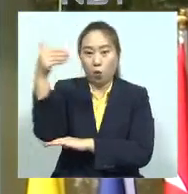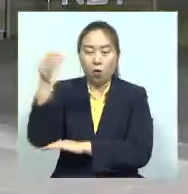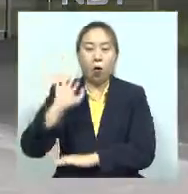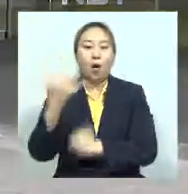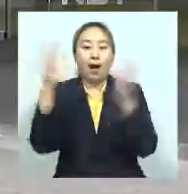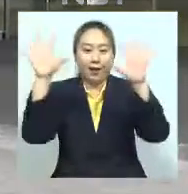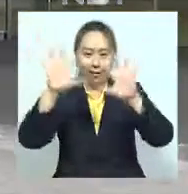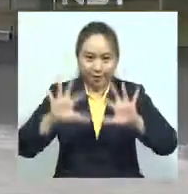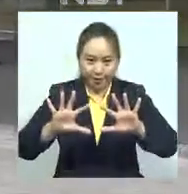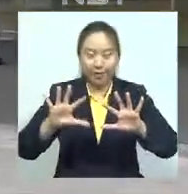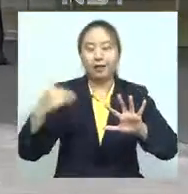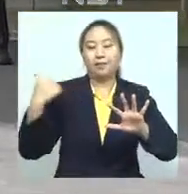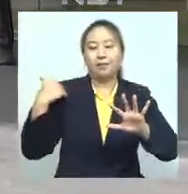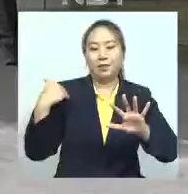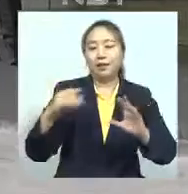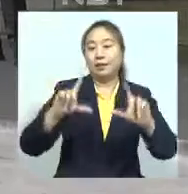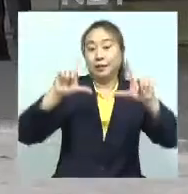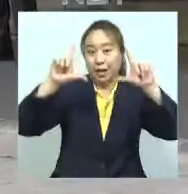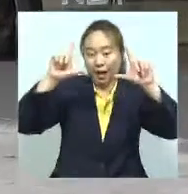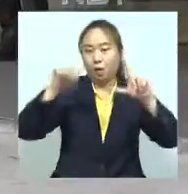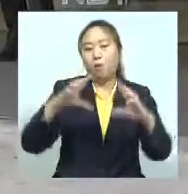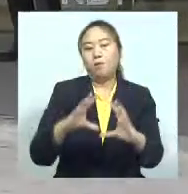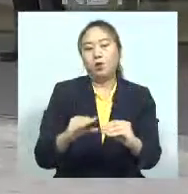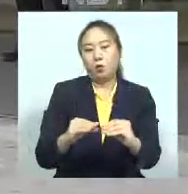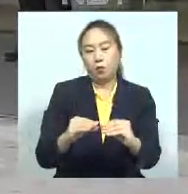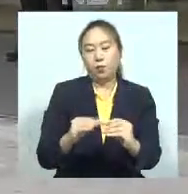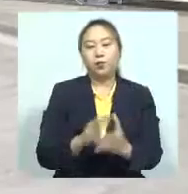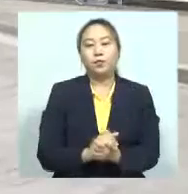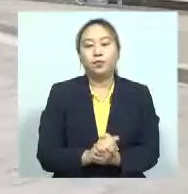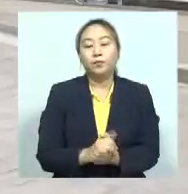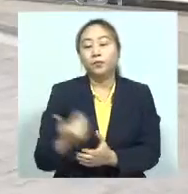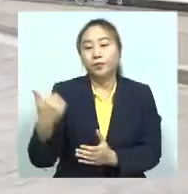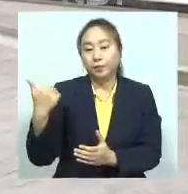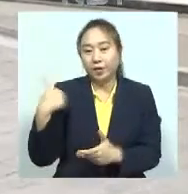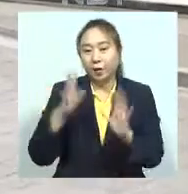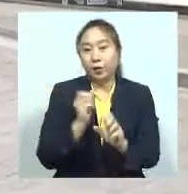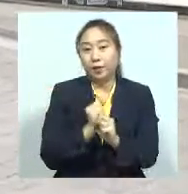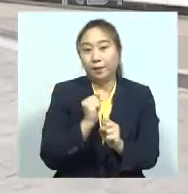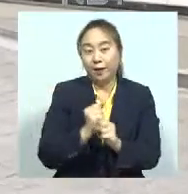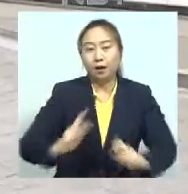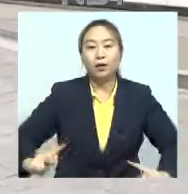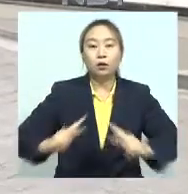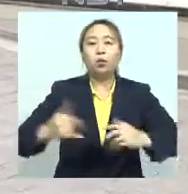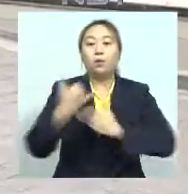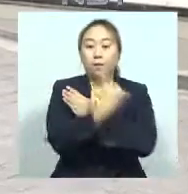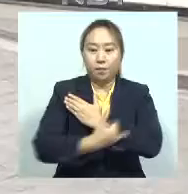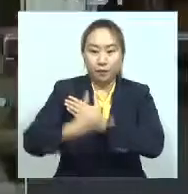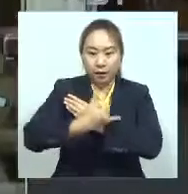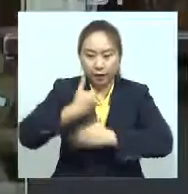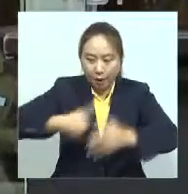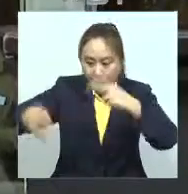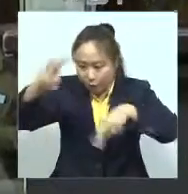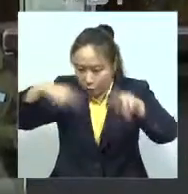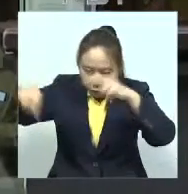เซียนและตราสัญลักษณ์การประชุมสุดยอดอาเซียนครั้งที่34โดยมีเจ้าหน้าที่จากกระทรวงการต่างประเทศเข้ามาดูแล